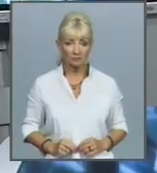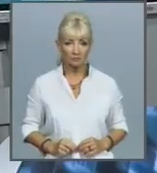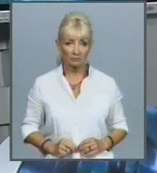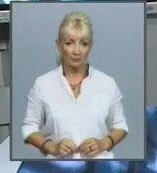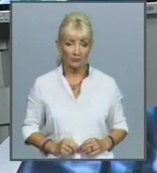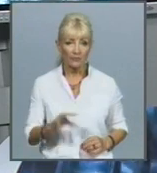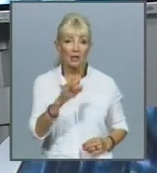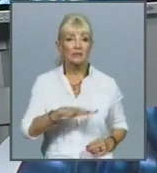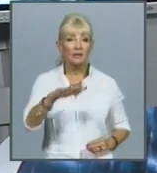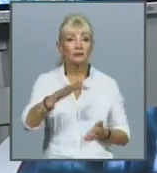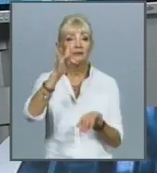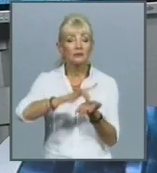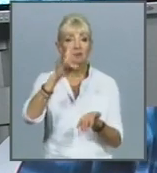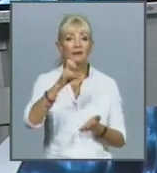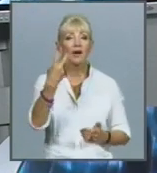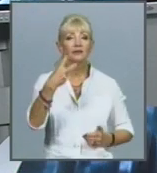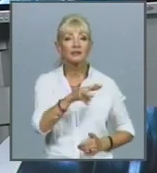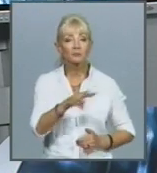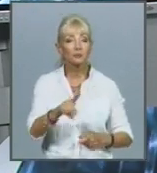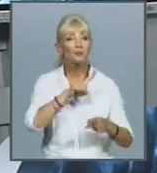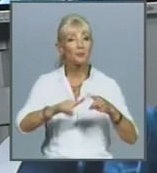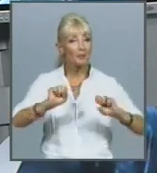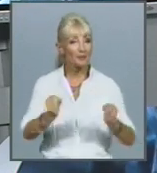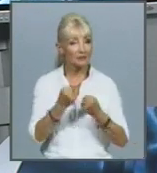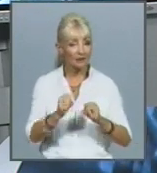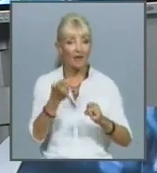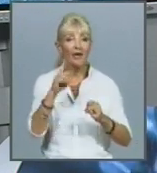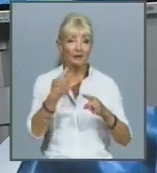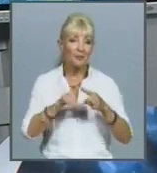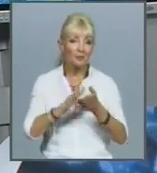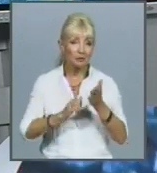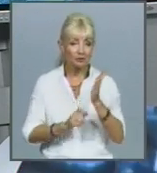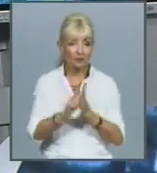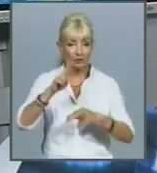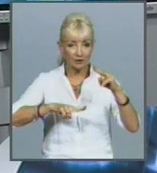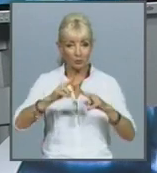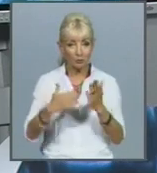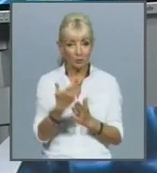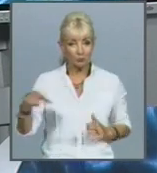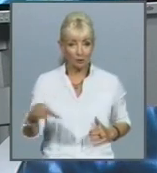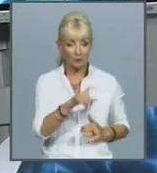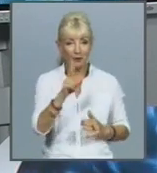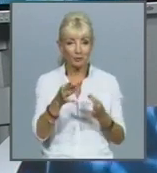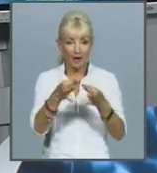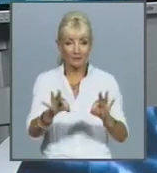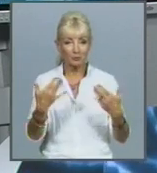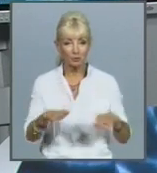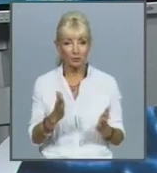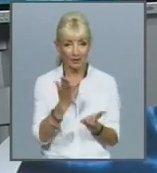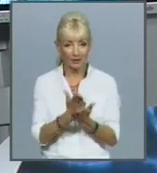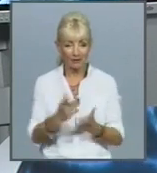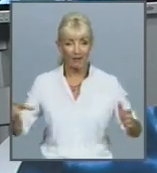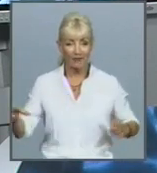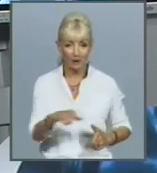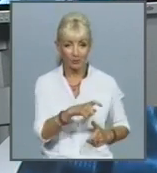Із Салтівки в центр на 20 хвилин швидше. З цією метою у Харкові почали будувати нову дорогу, що розвантажить вже існуючі